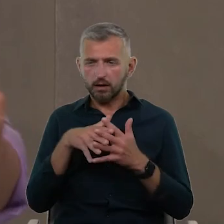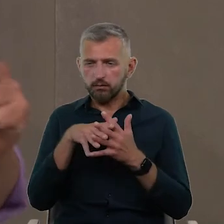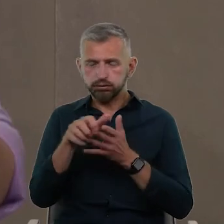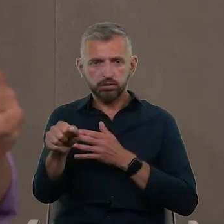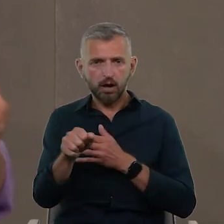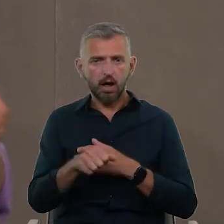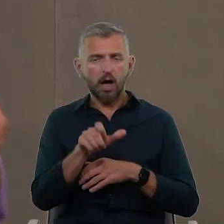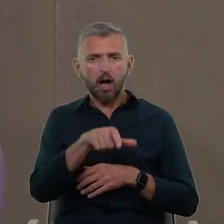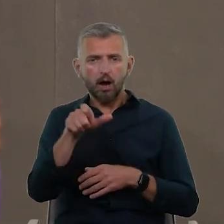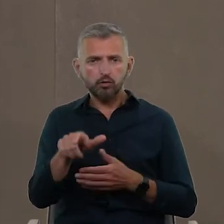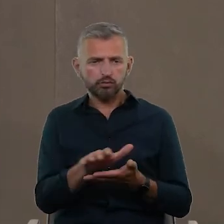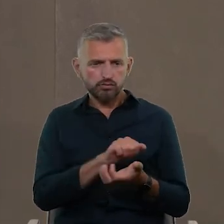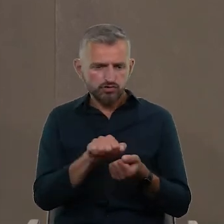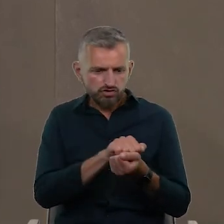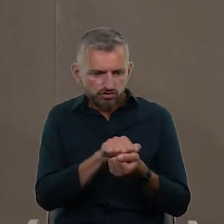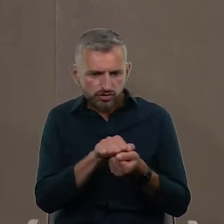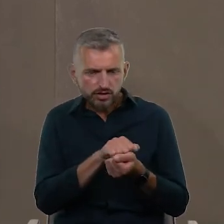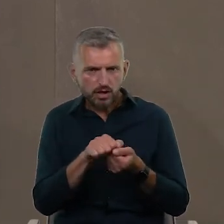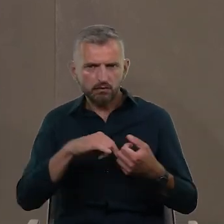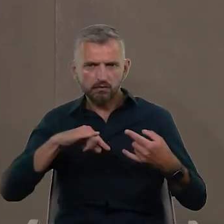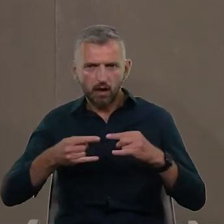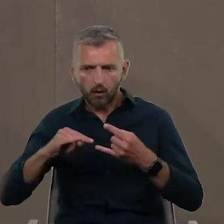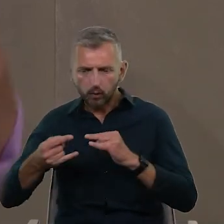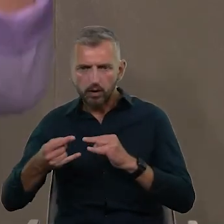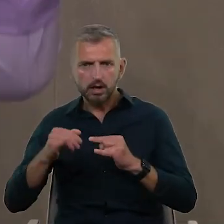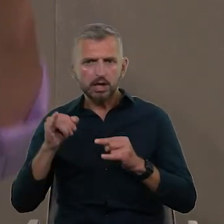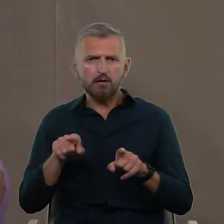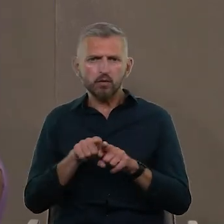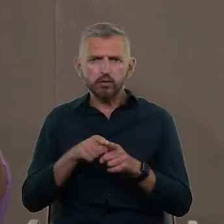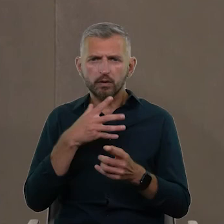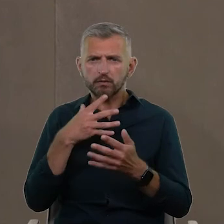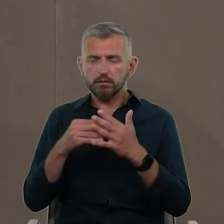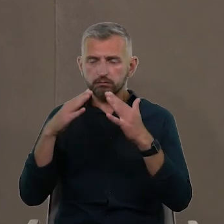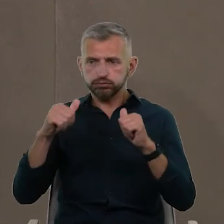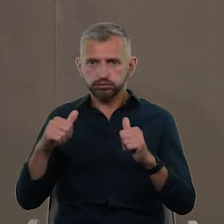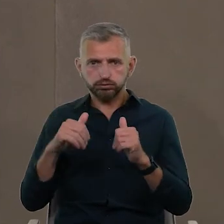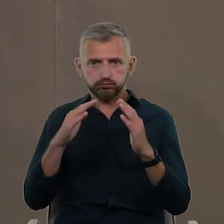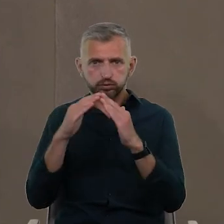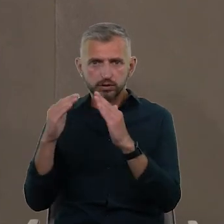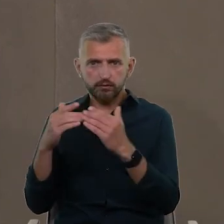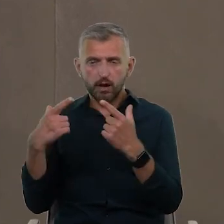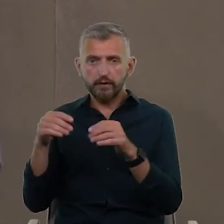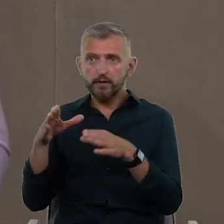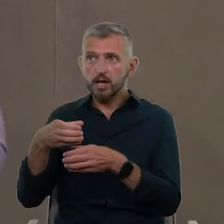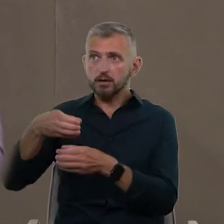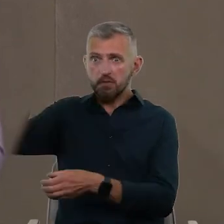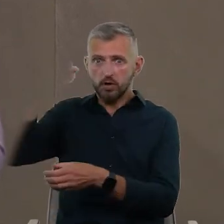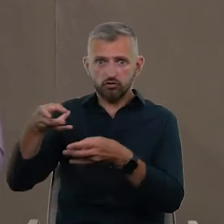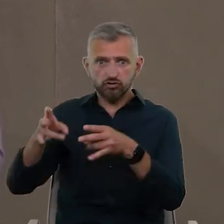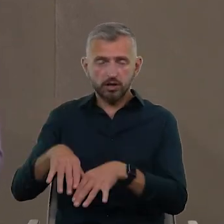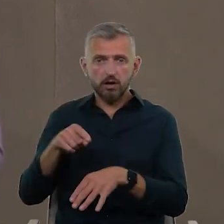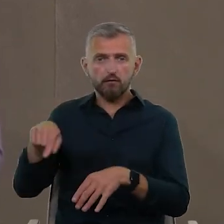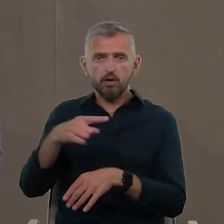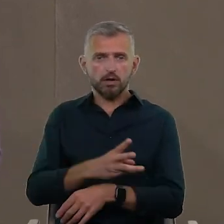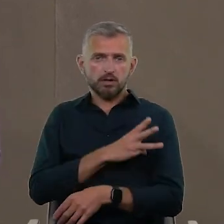очистять цеглу, і все одно своїх абсолютно зруйнованих будівель, де тільки димарі лишилися, вони